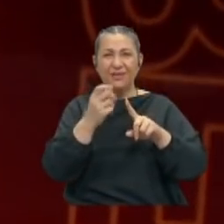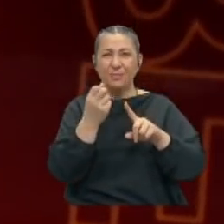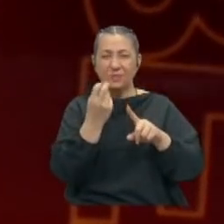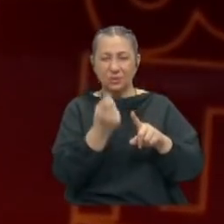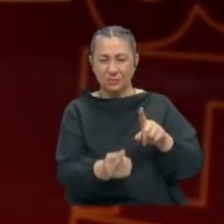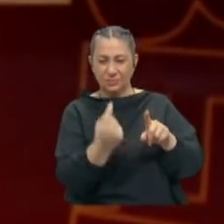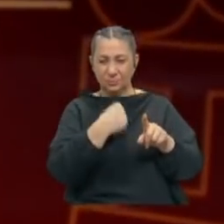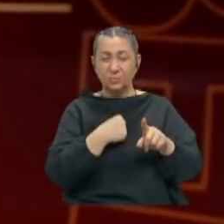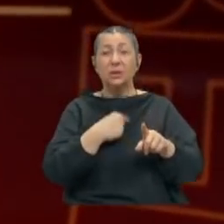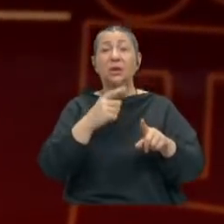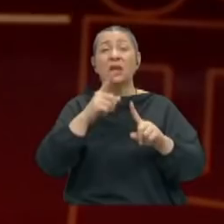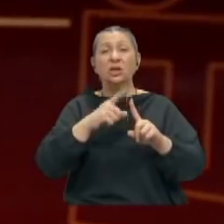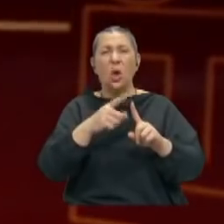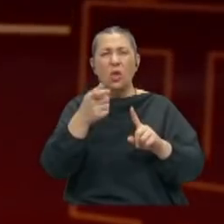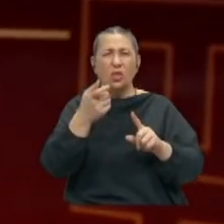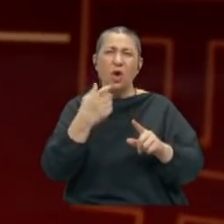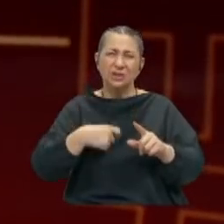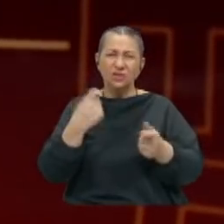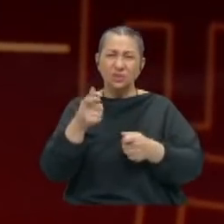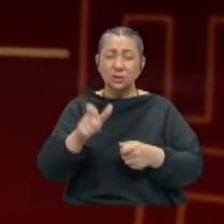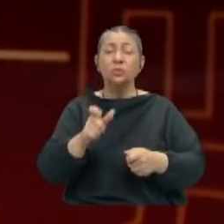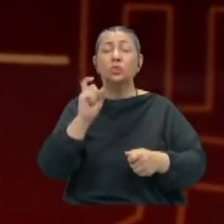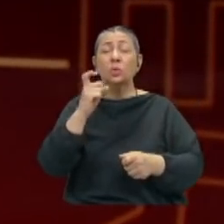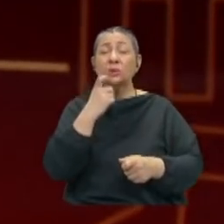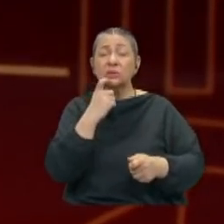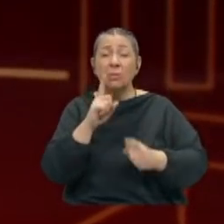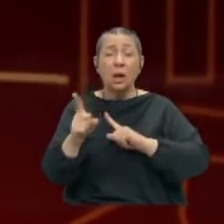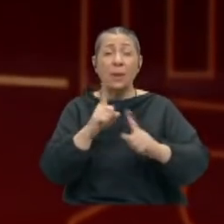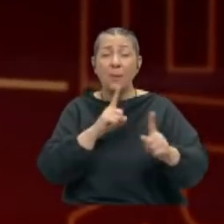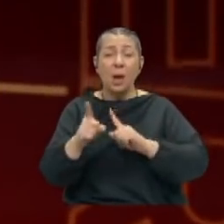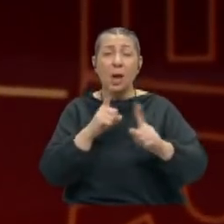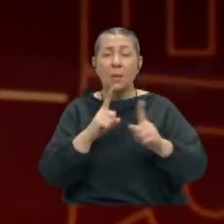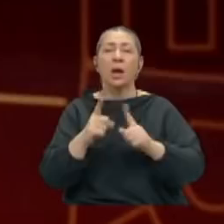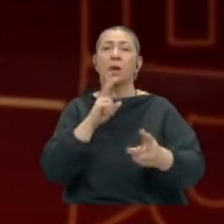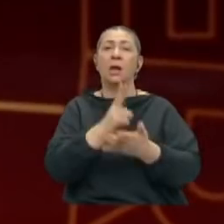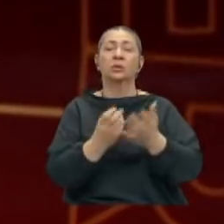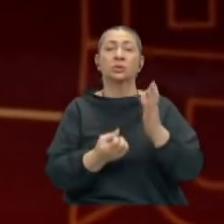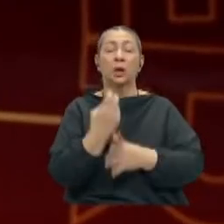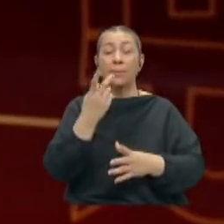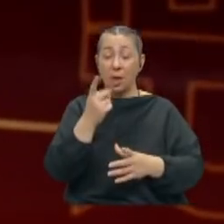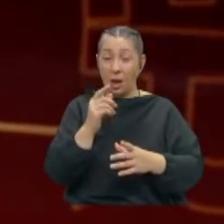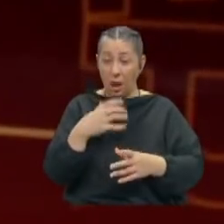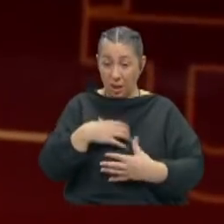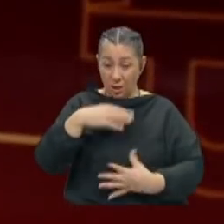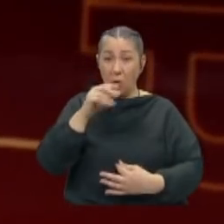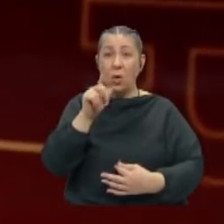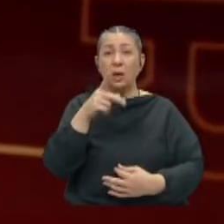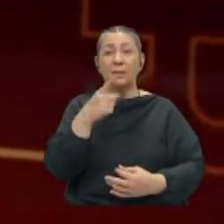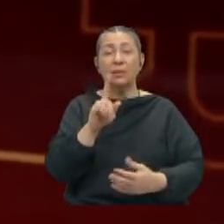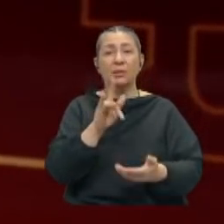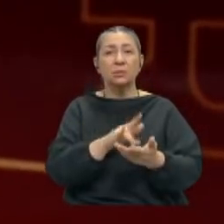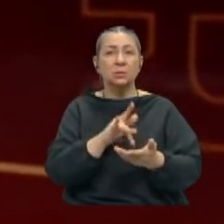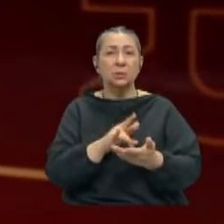işçinin 9 yıl süren davasında karar çıktı. Bir hayatın ihmaller sonucu son bulmasına 12 bin lira